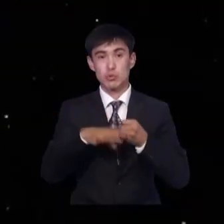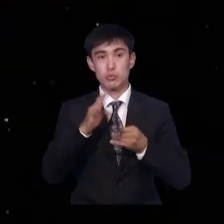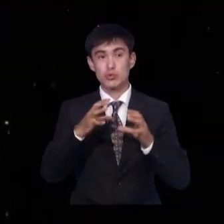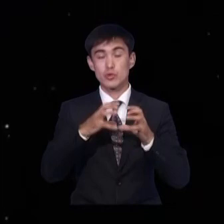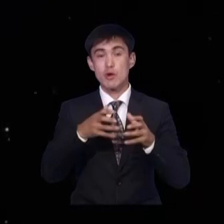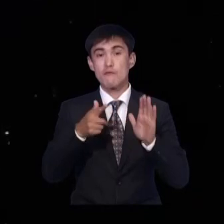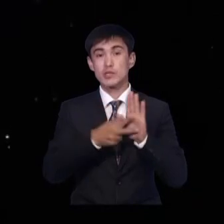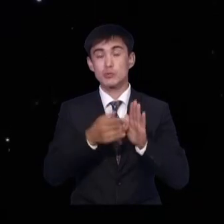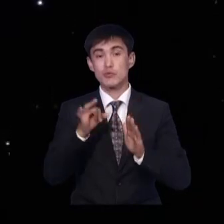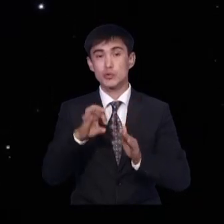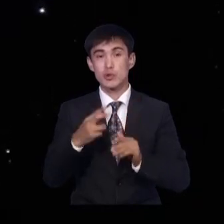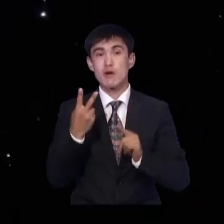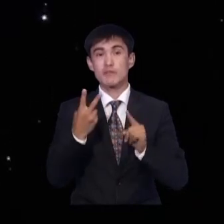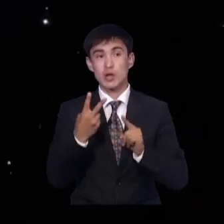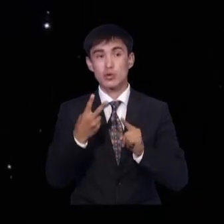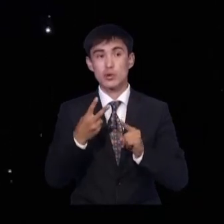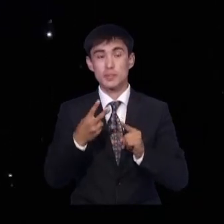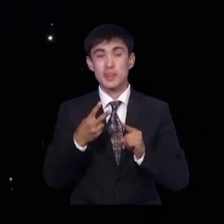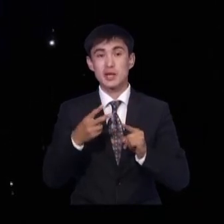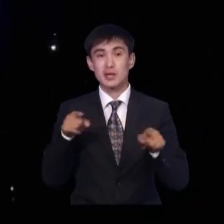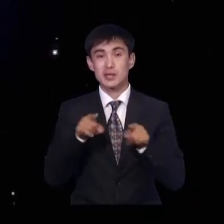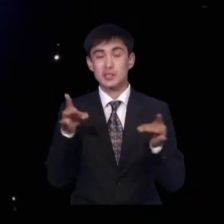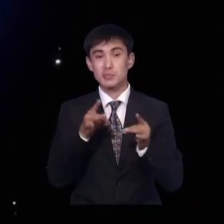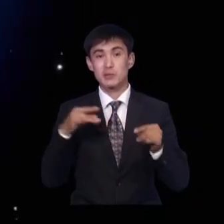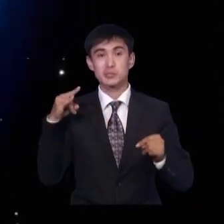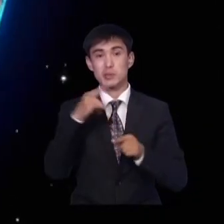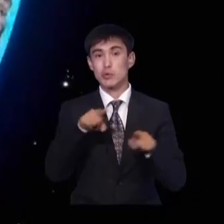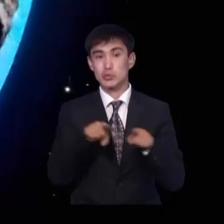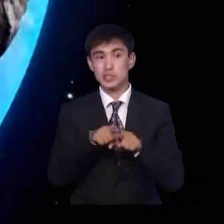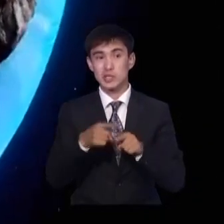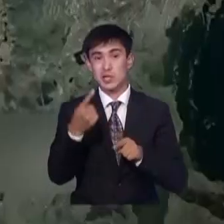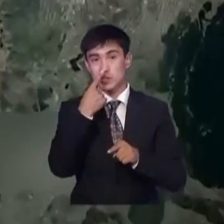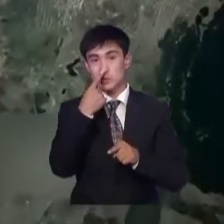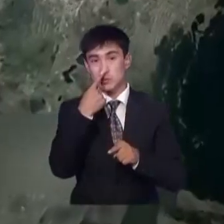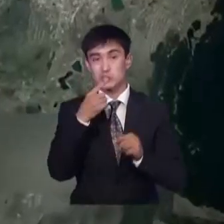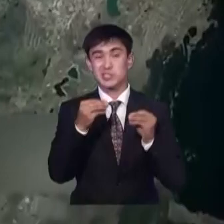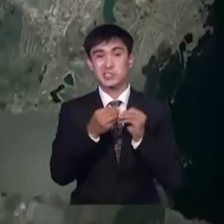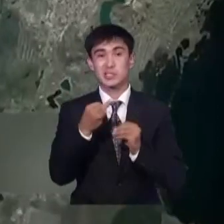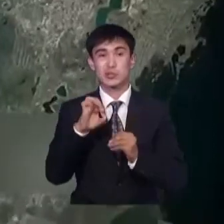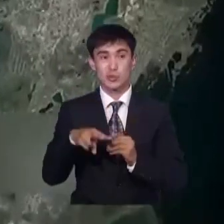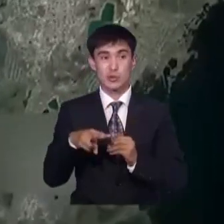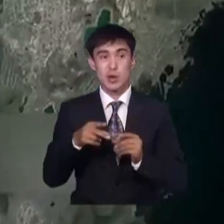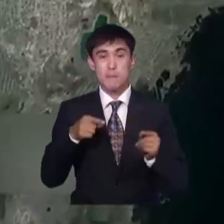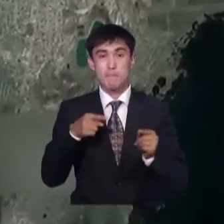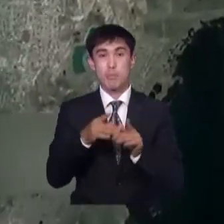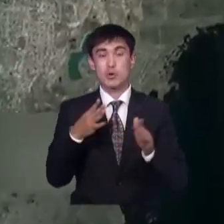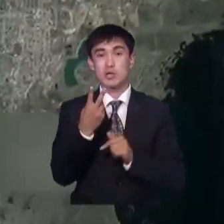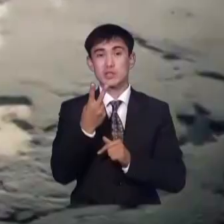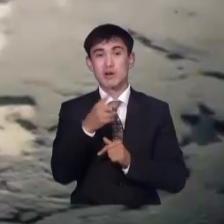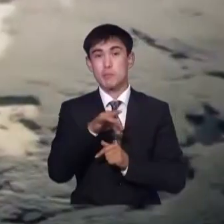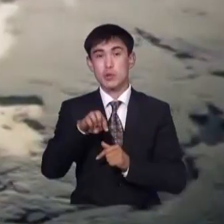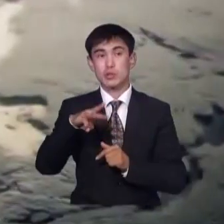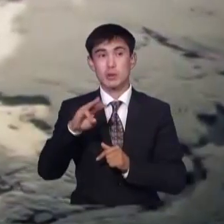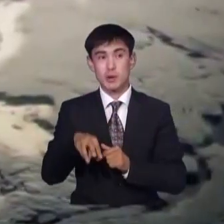8 июля. Второе небесное тело размером с самолет также приблизится к Земле 10 июля. Оно пройдет мимо планеты в более чем 2